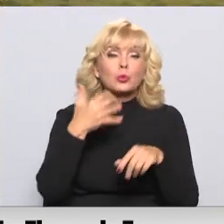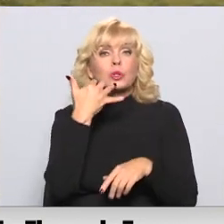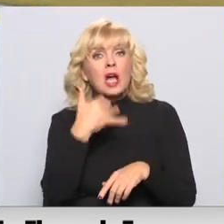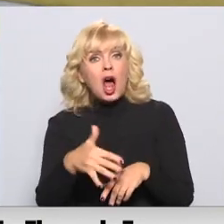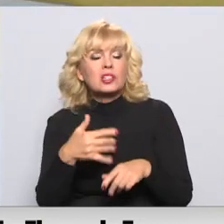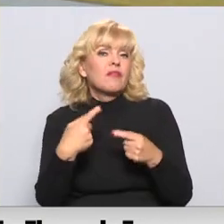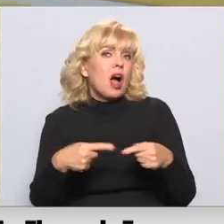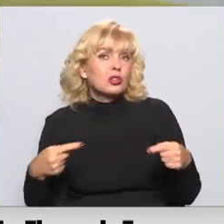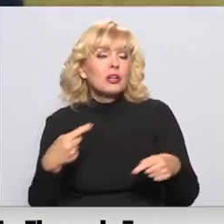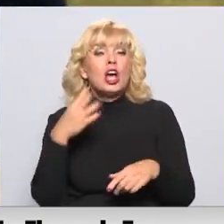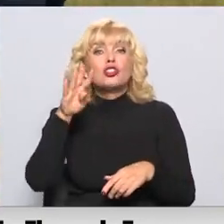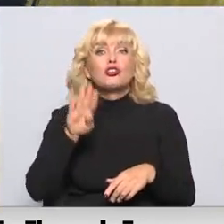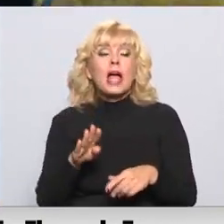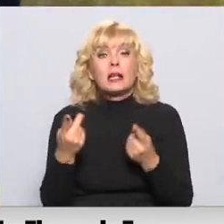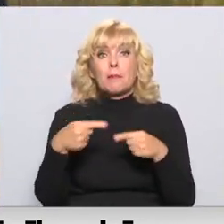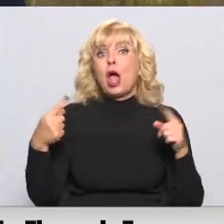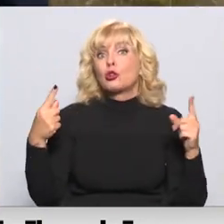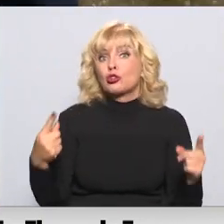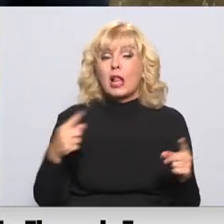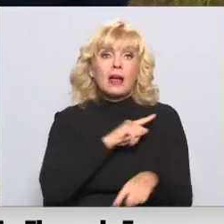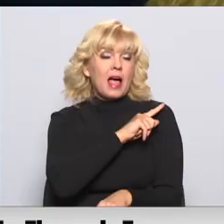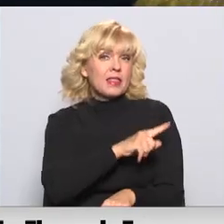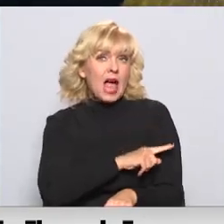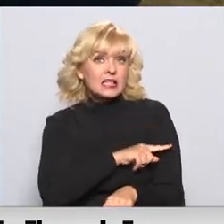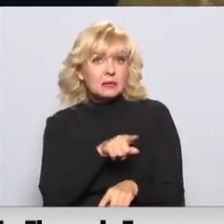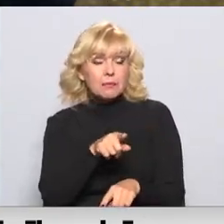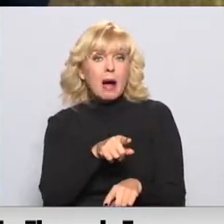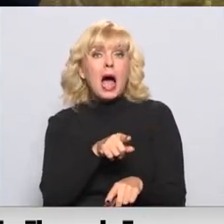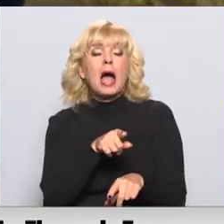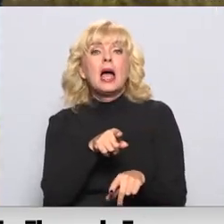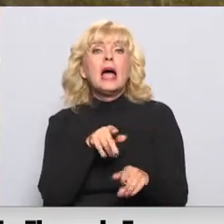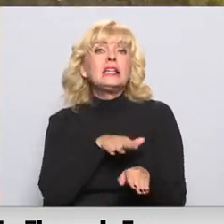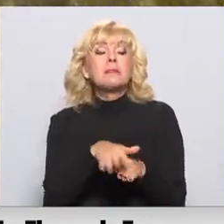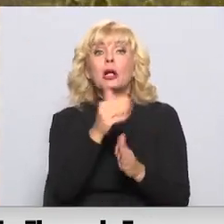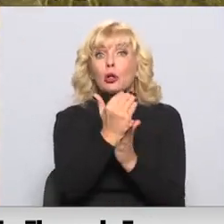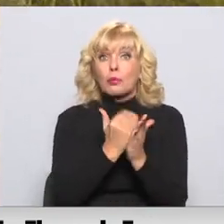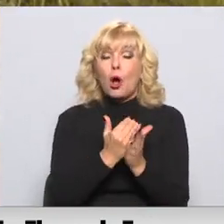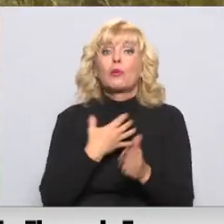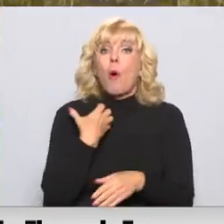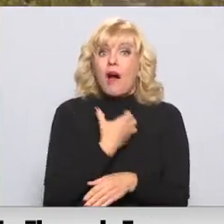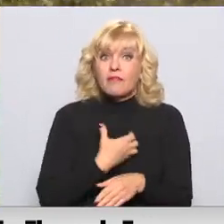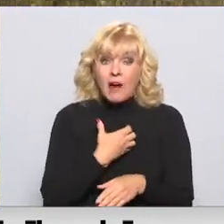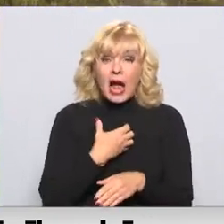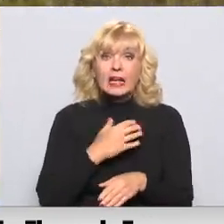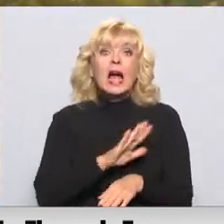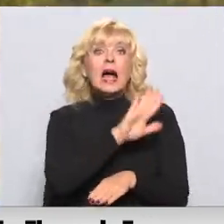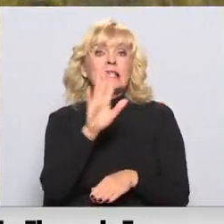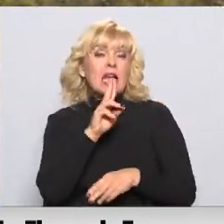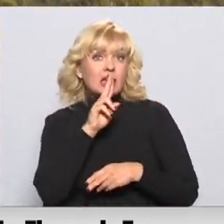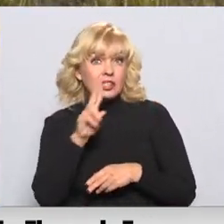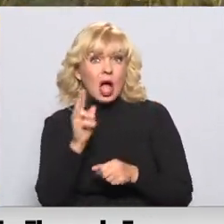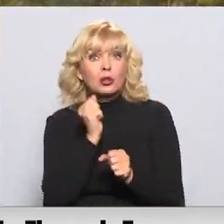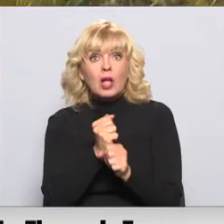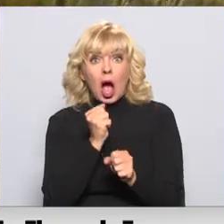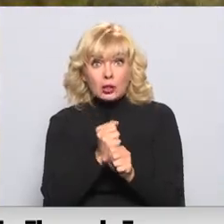kas tamlīdzīgs. 4 mēnešu laikā mēs nespējām īstenībā izpildīt to programmu, kas mums bija jāpilda, jo vienkārši bija dienas un pat nedēļas, kad tas darbs